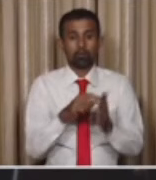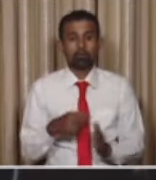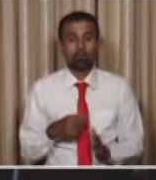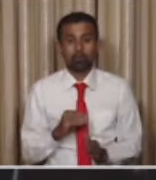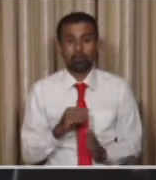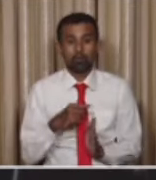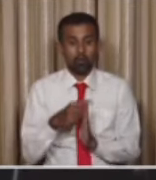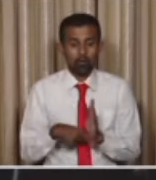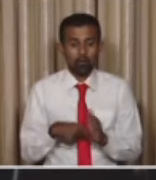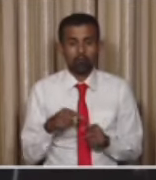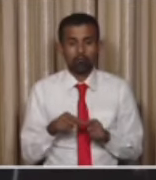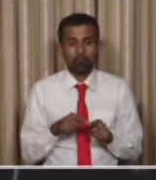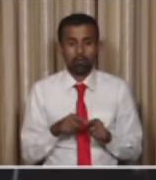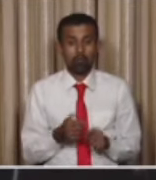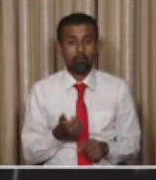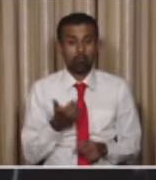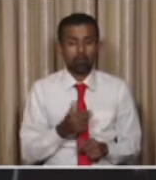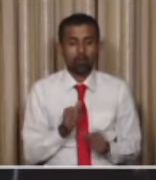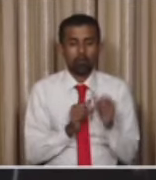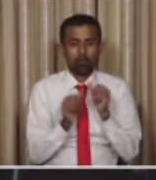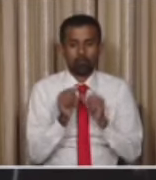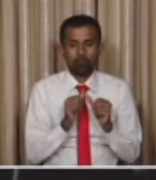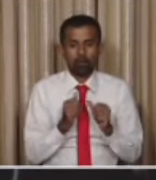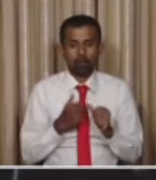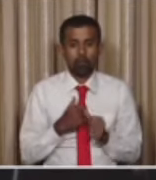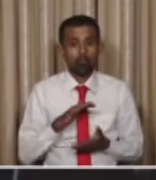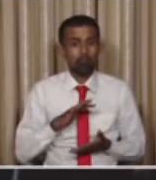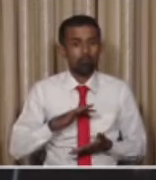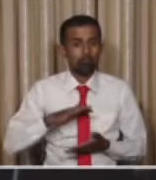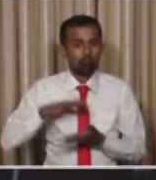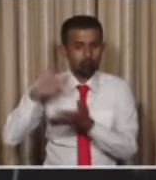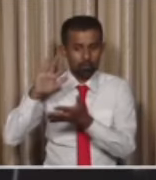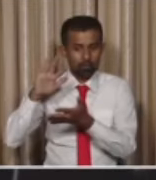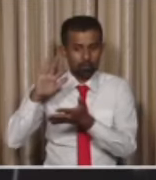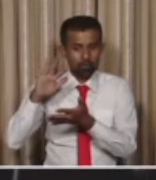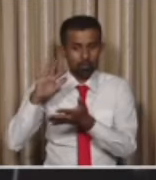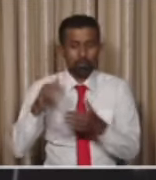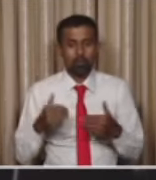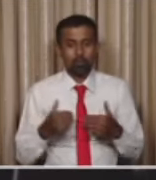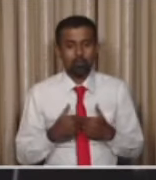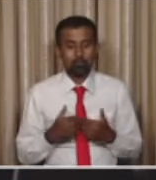හැටියට අපිට මේ වටිනා ඖෂධ අපි පිටරටට අපනයනය කළොත්